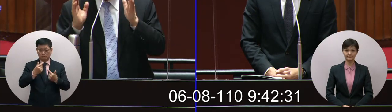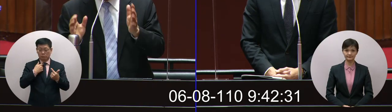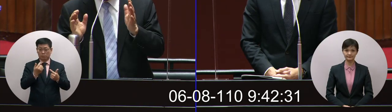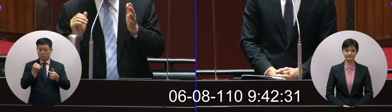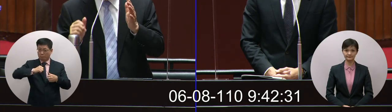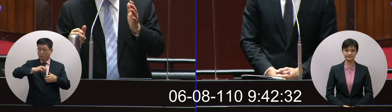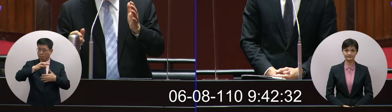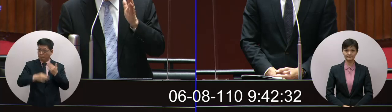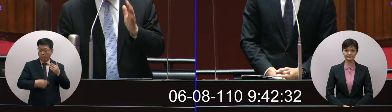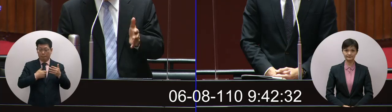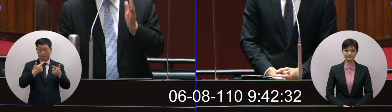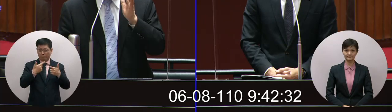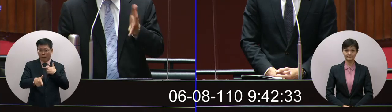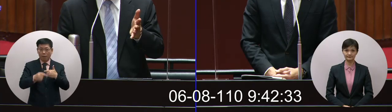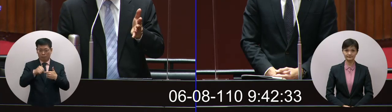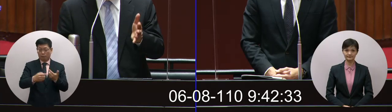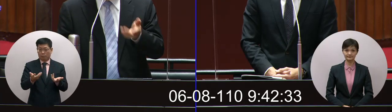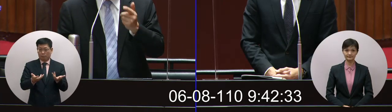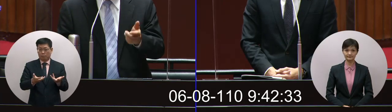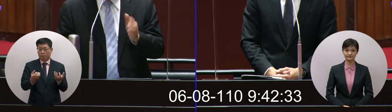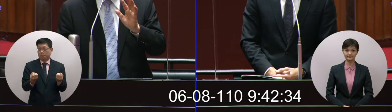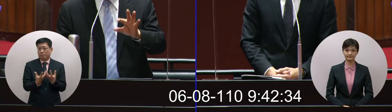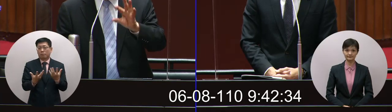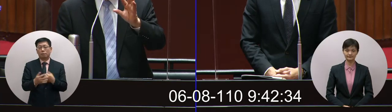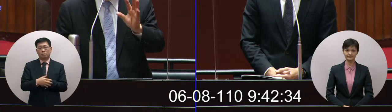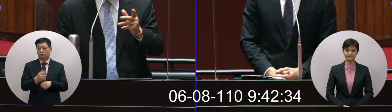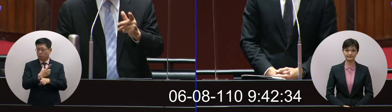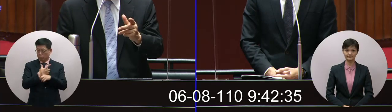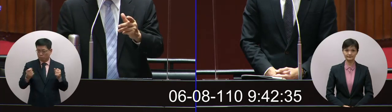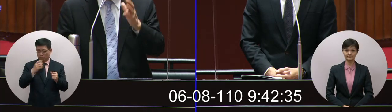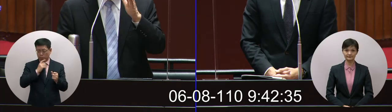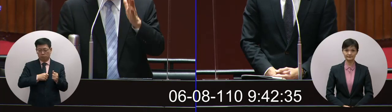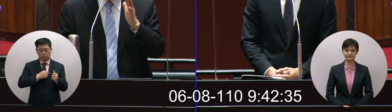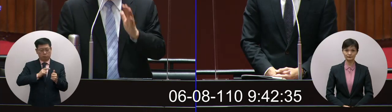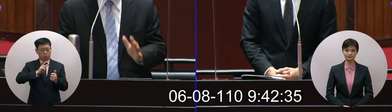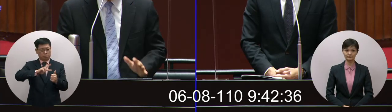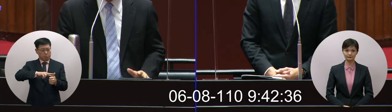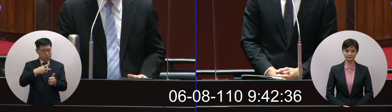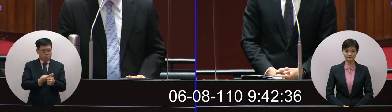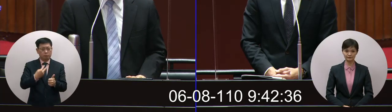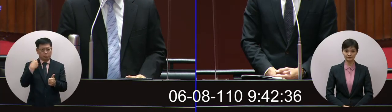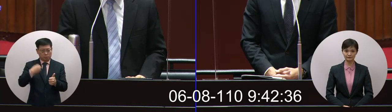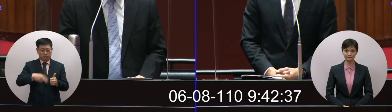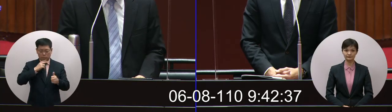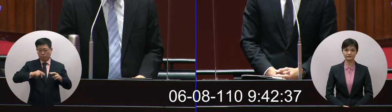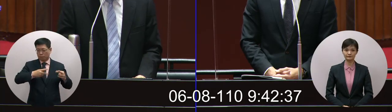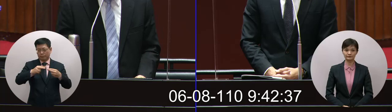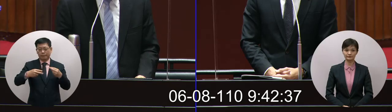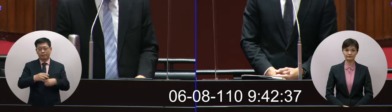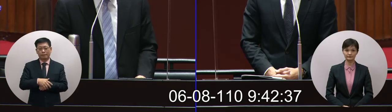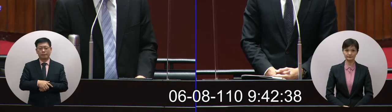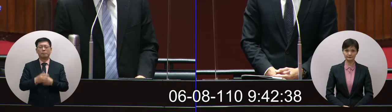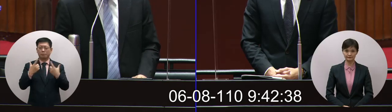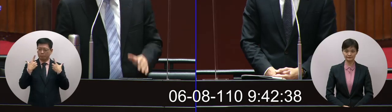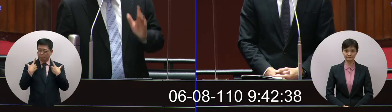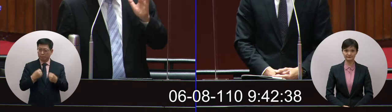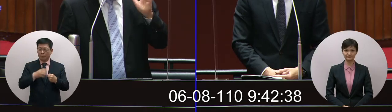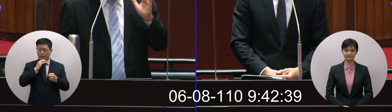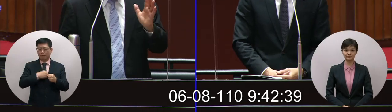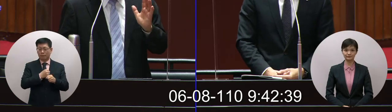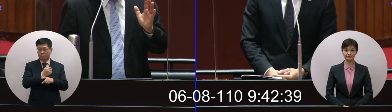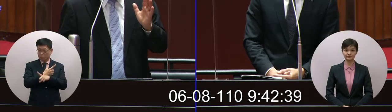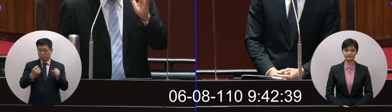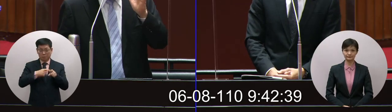反指引的做法，咱拢爱个纠正，啊个做好。总是大家拢照